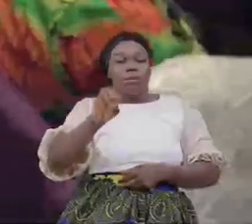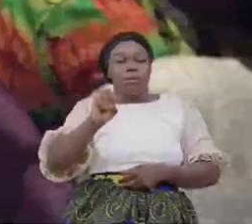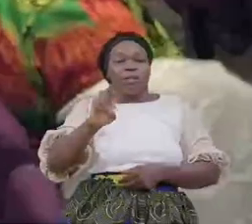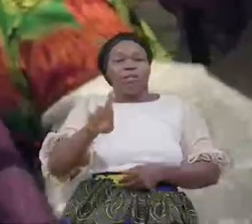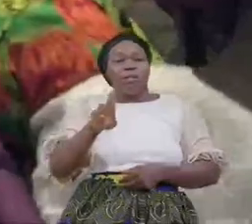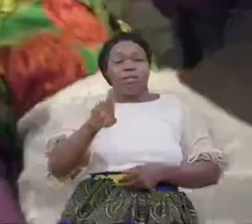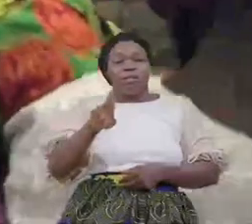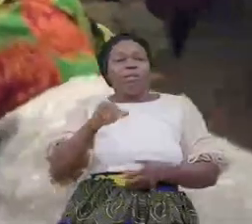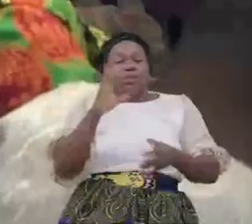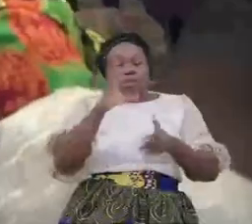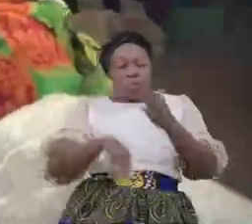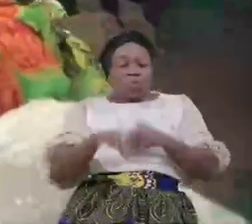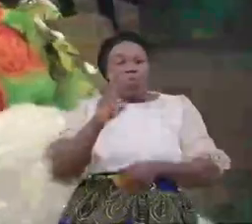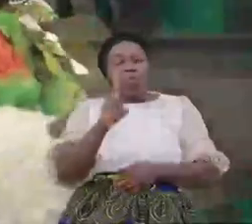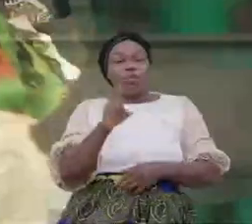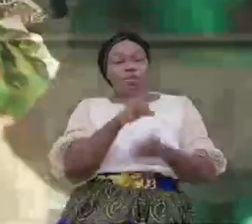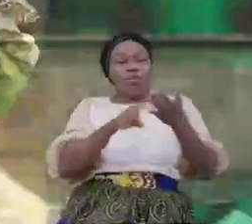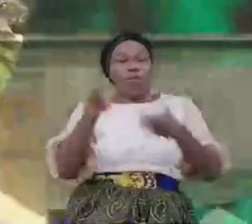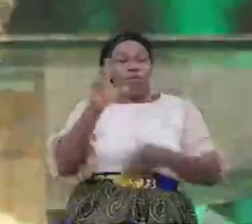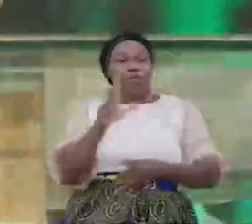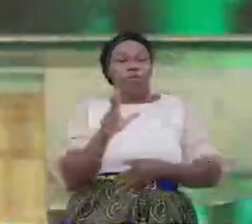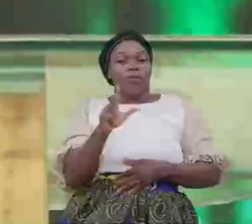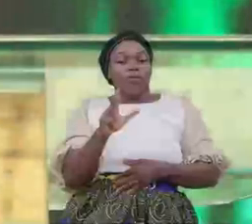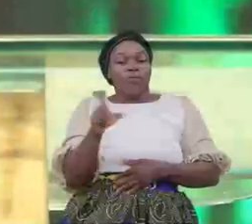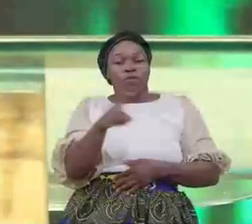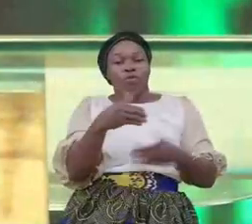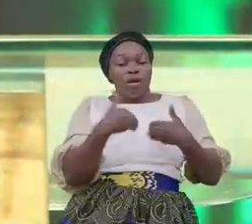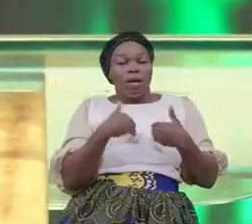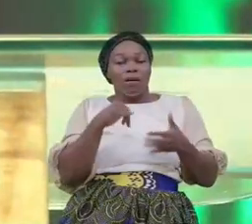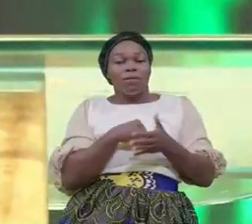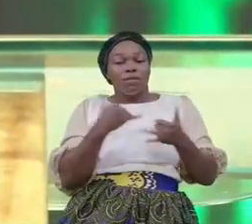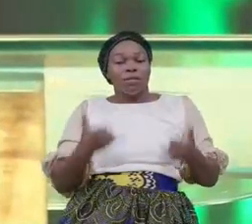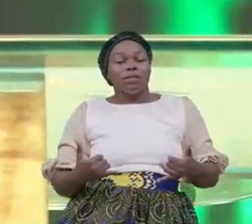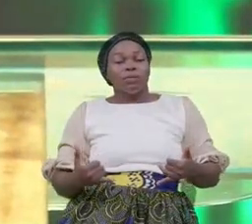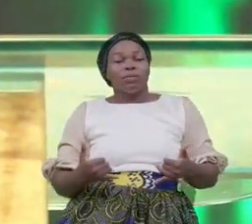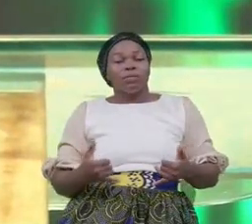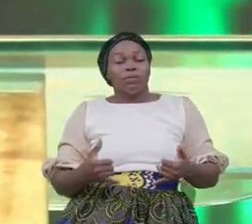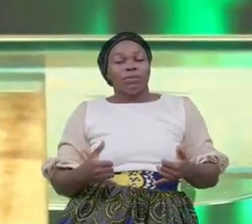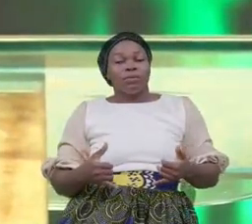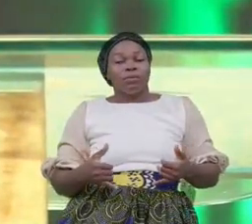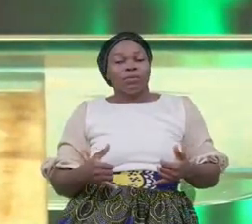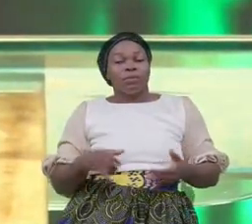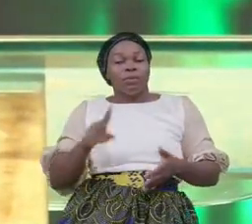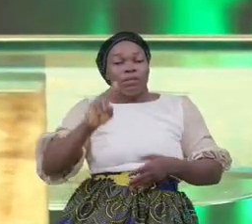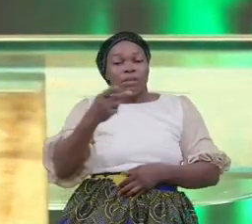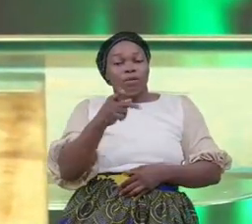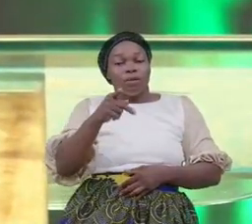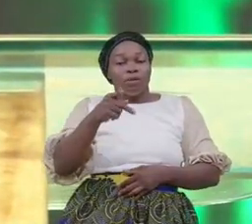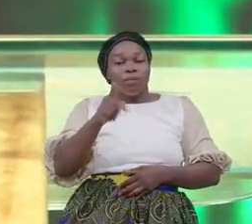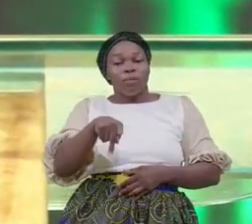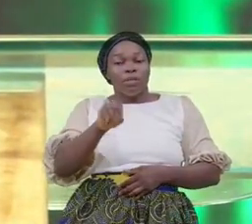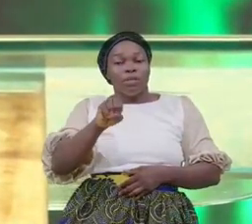deuxième Pierre, chapitre 1, je lis le verset 3. Vous l'avez déjà. Deuxième Pierre 3, verset